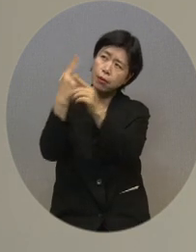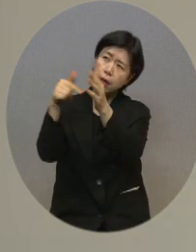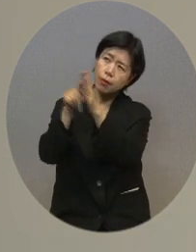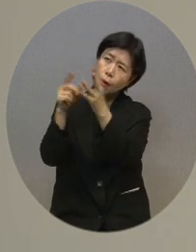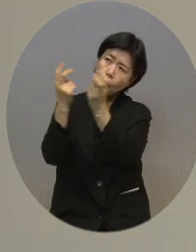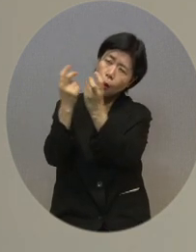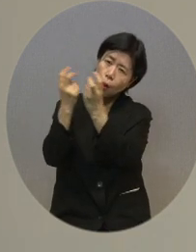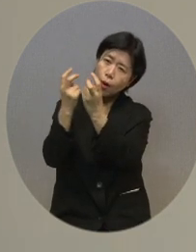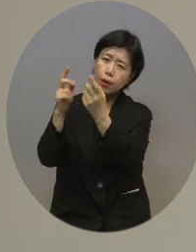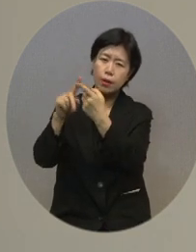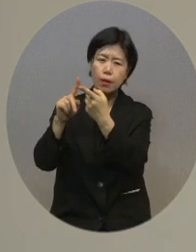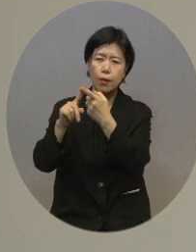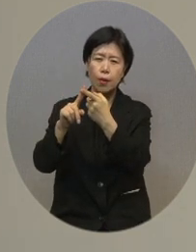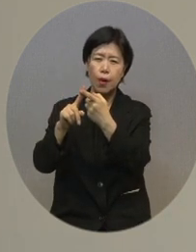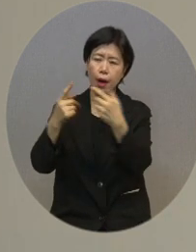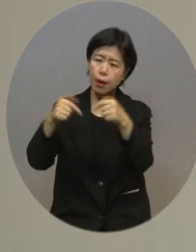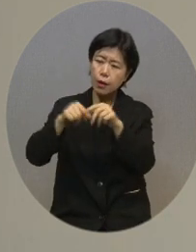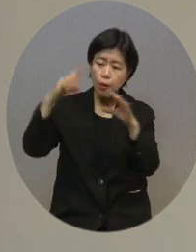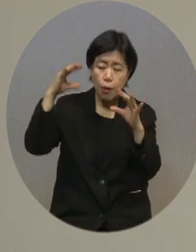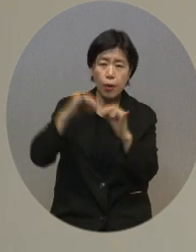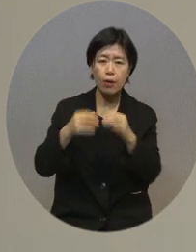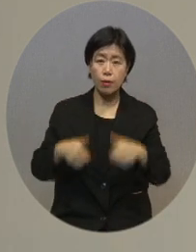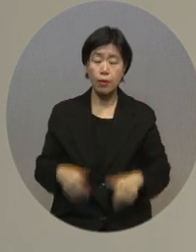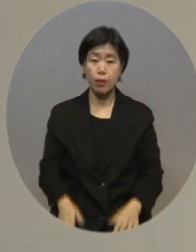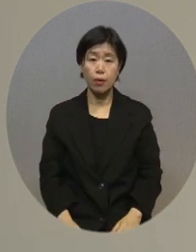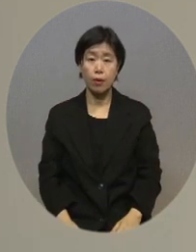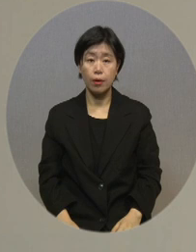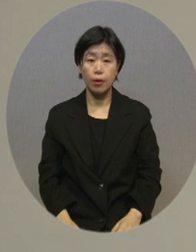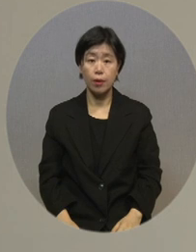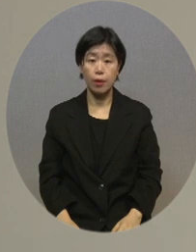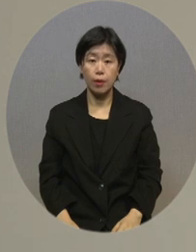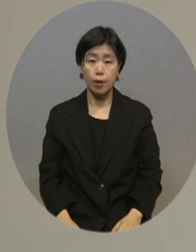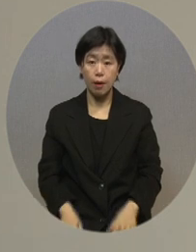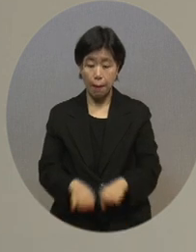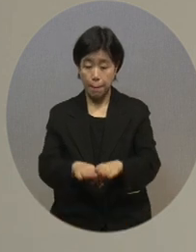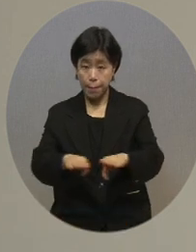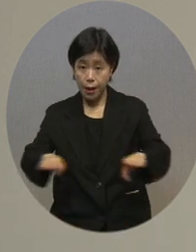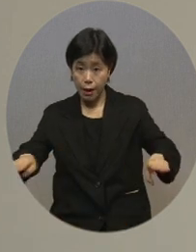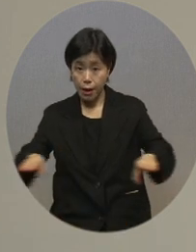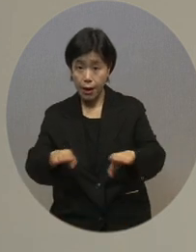공감을 가게 하는 방법. 기술적으로 예를 들어서 방진 매트 같은 것들을 깔게 해서